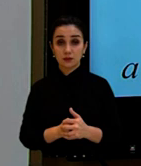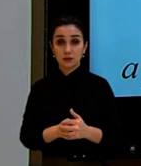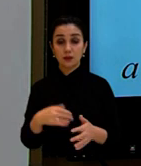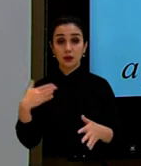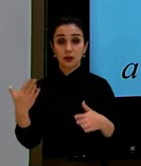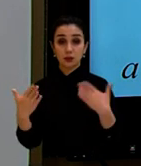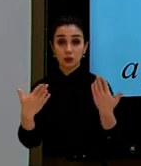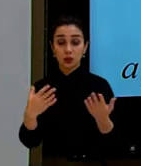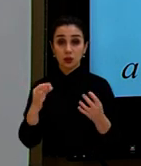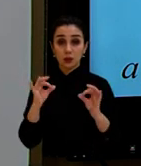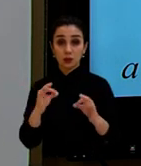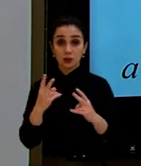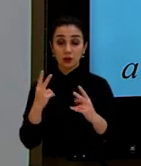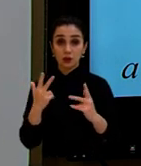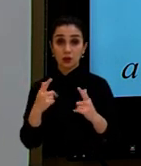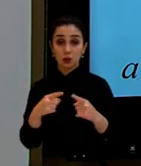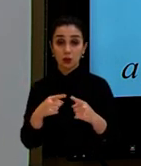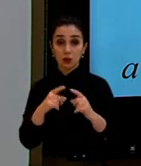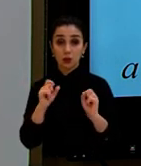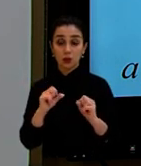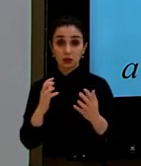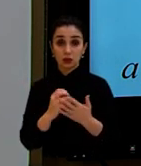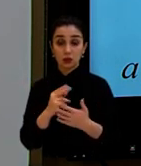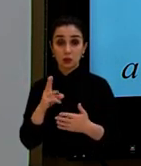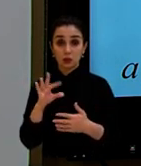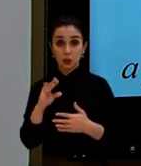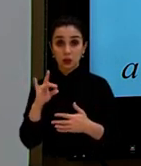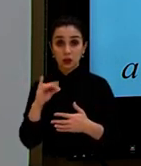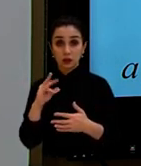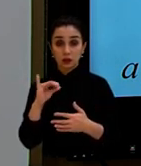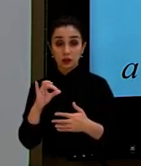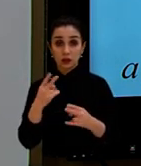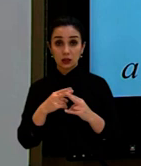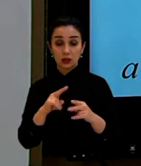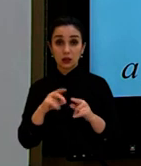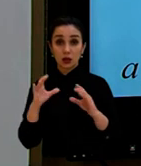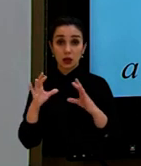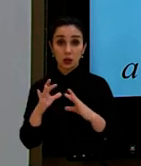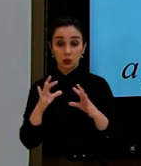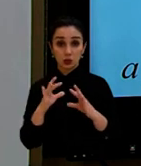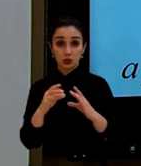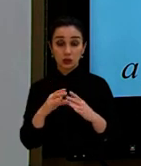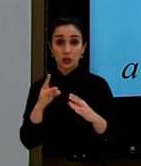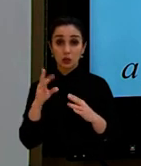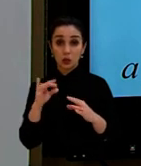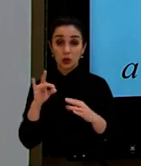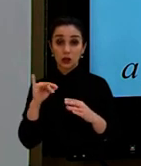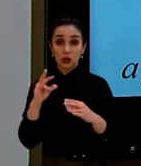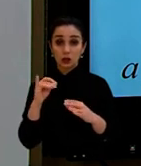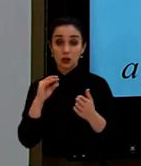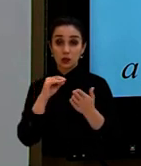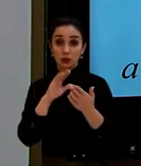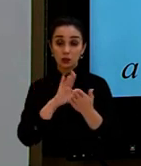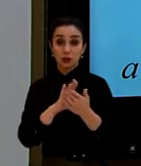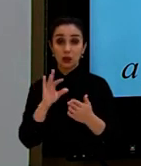сторону правильного треугольника можно найти по радиусу описанной окружности, по радиусу